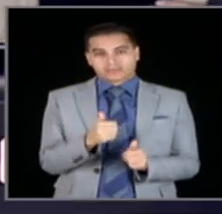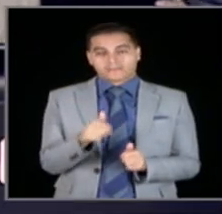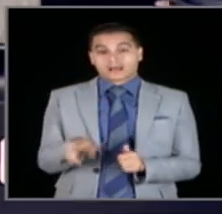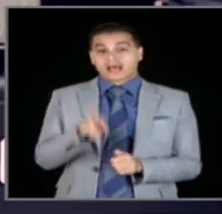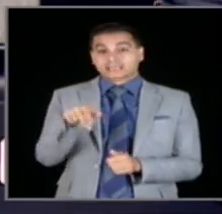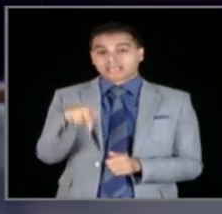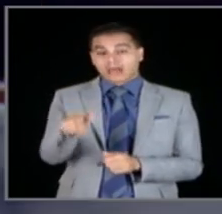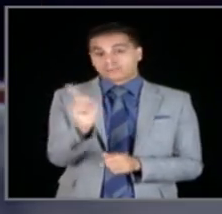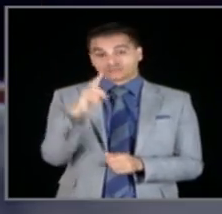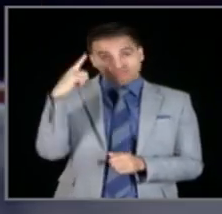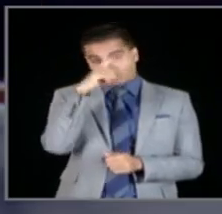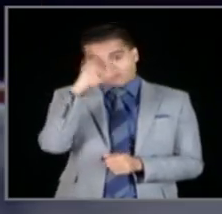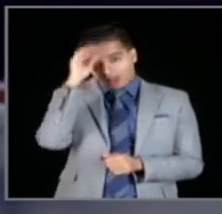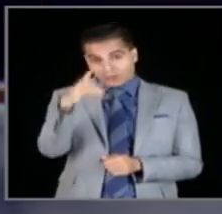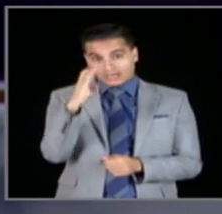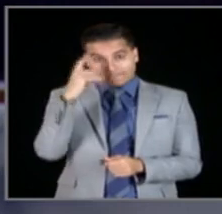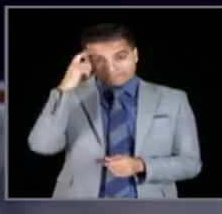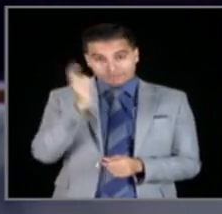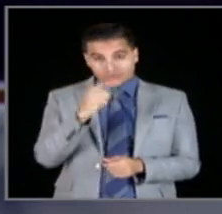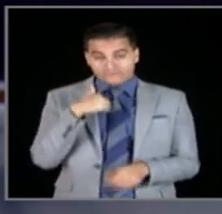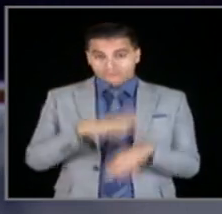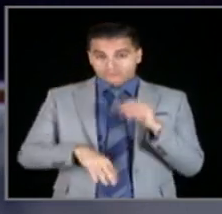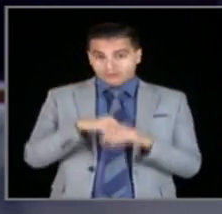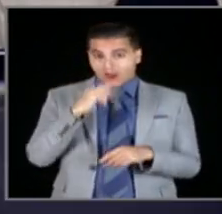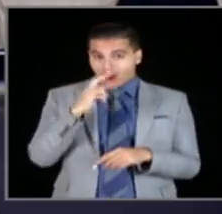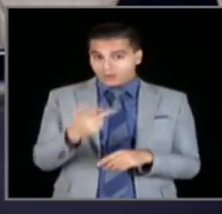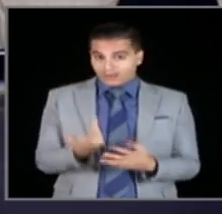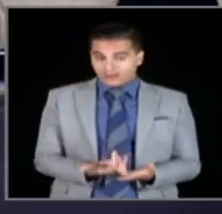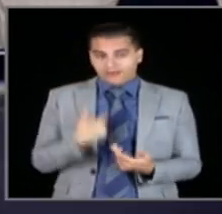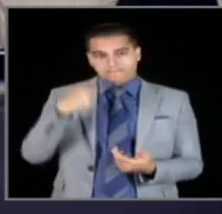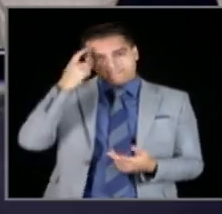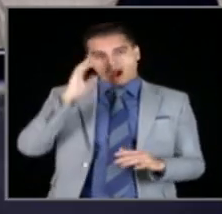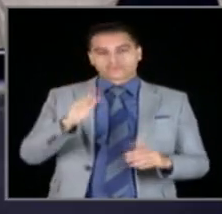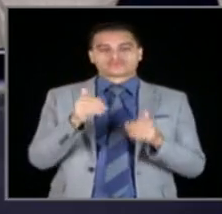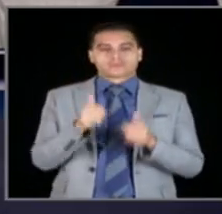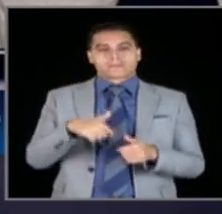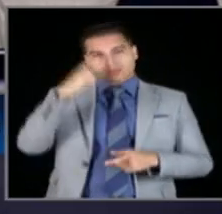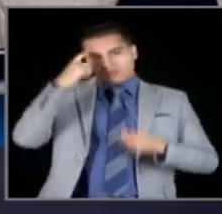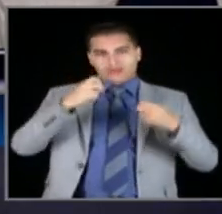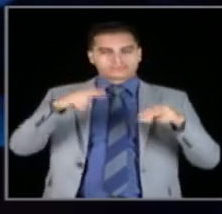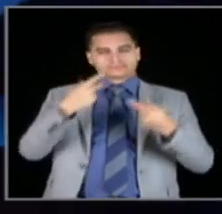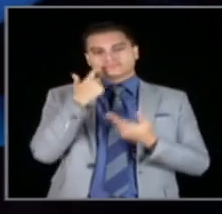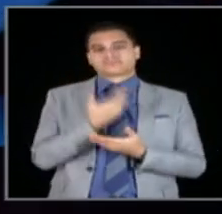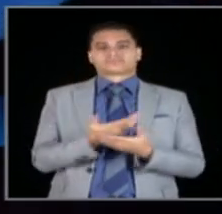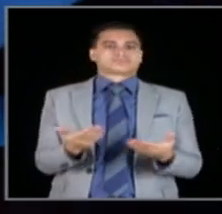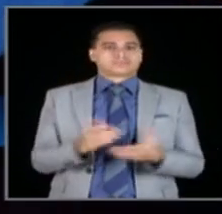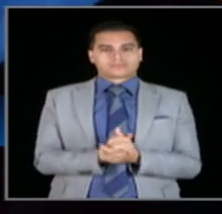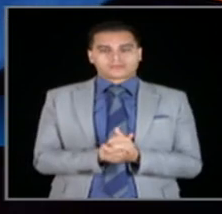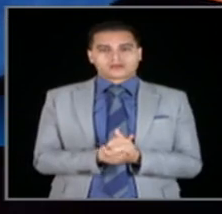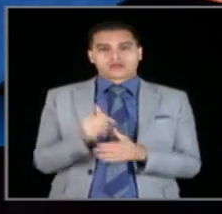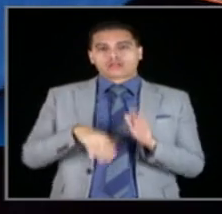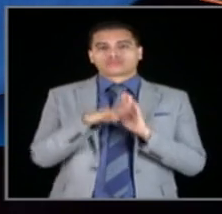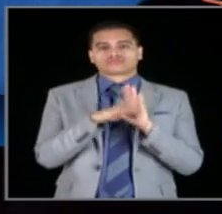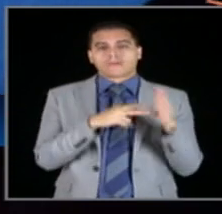الأسئلة مش صعبة، لو الإجابة مش عندك هتقول إيه؟ بص اتفقنا. تحت الضغط كاونتر. ما هو